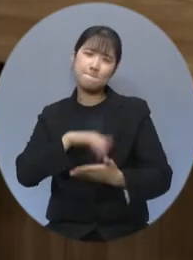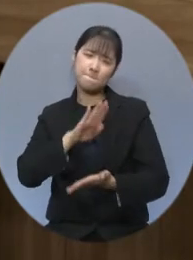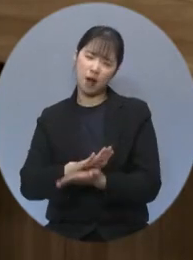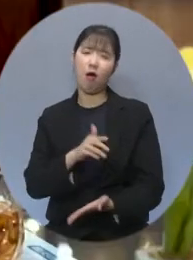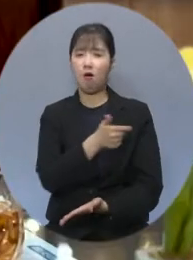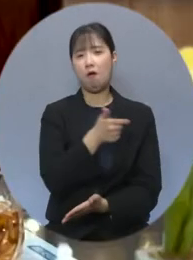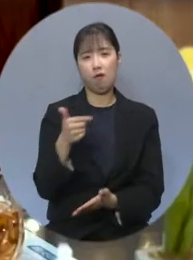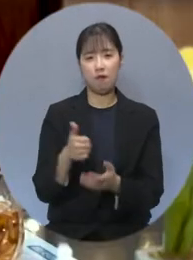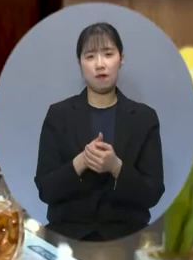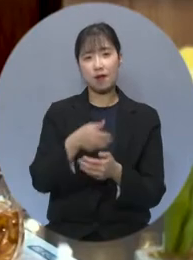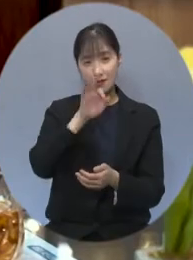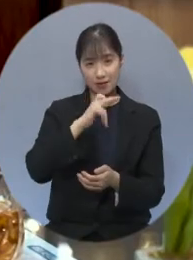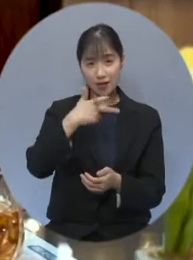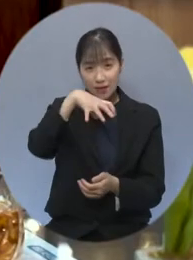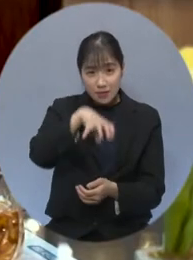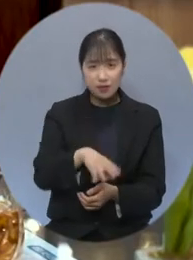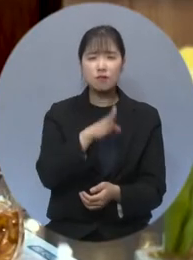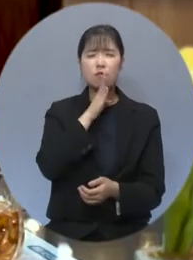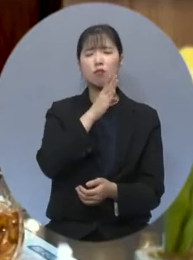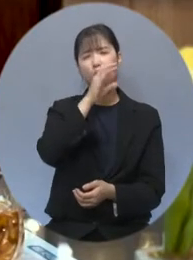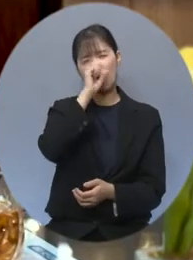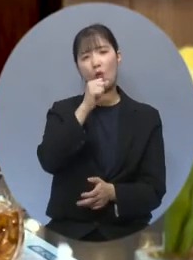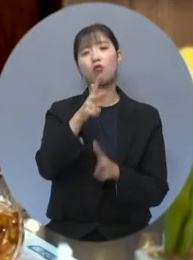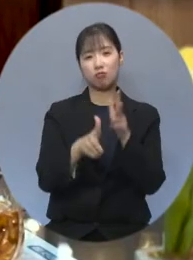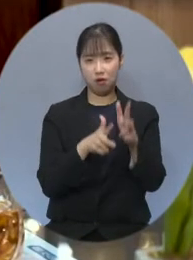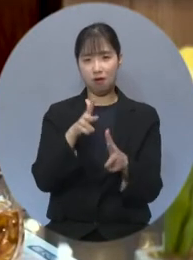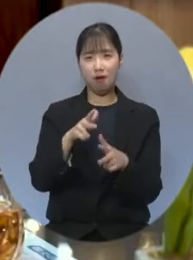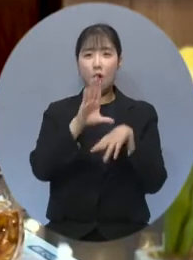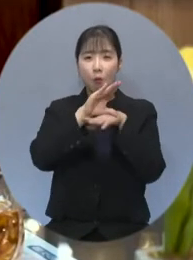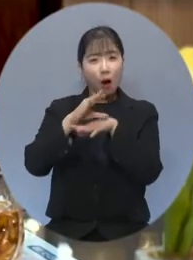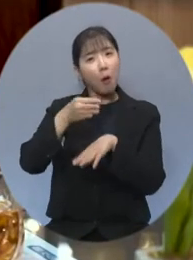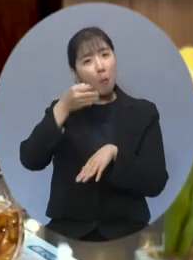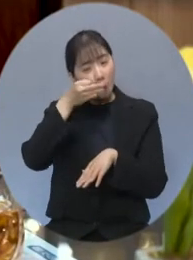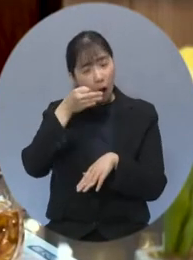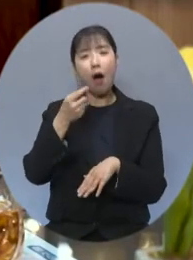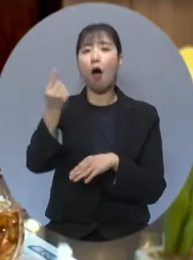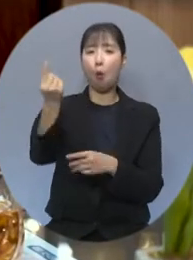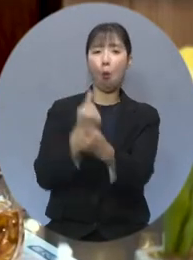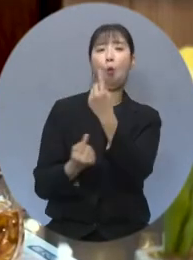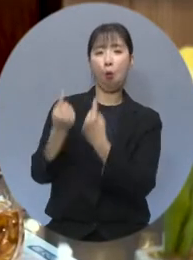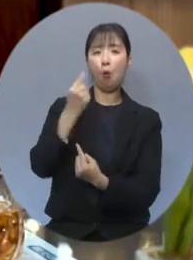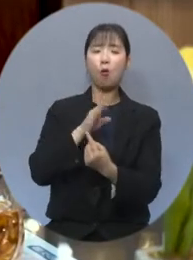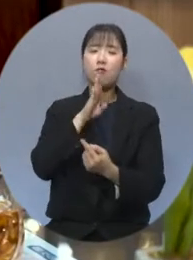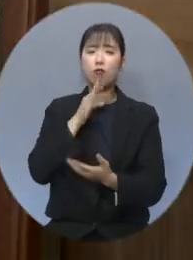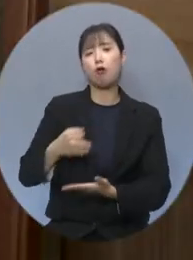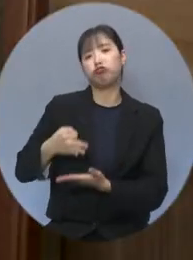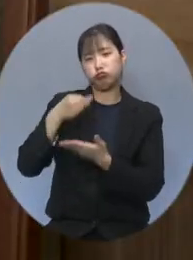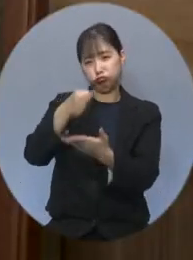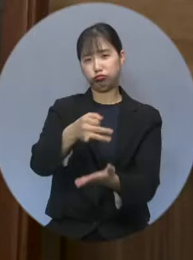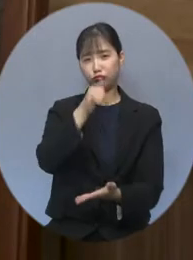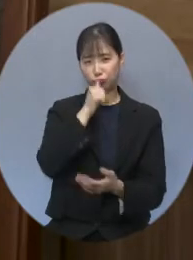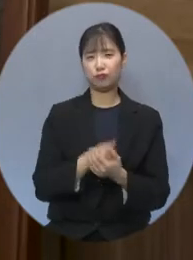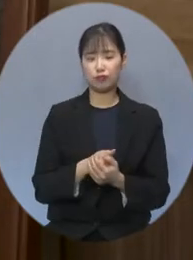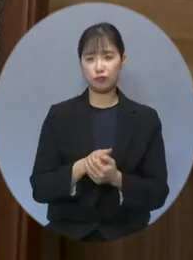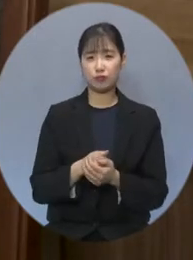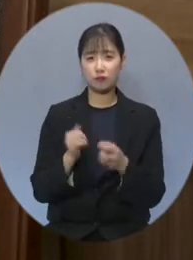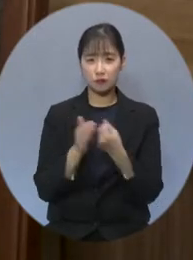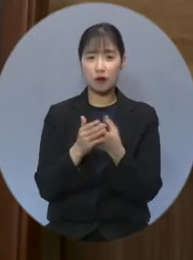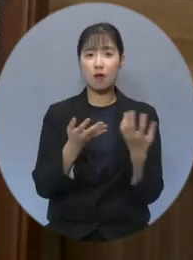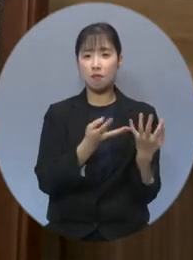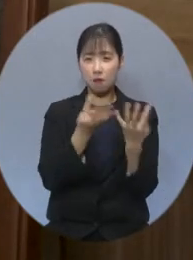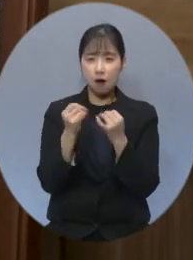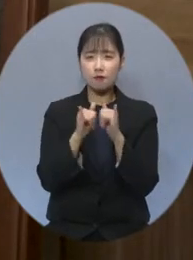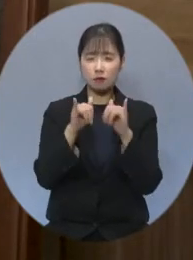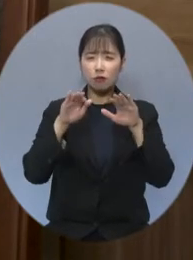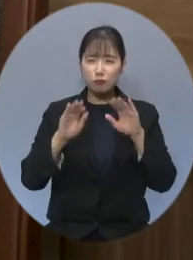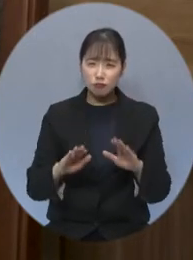높았고 익산시에 정말 좋은 사업을 해서 방송 듣고 왔다 하면서 그 기부를 하신 분들도 있고 그래서 많은 분들은 우리